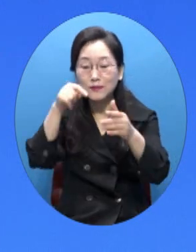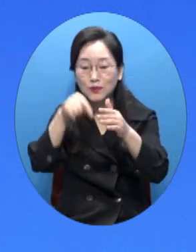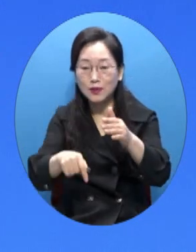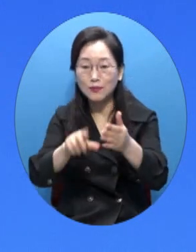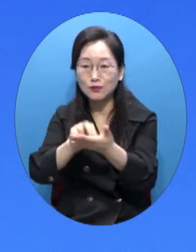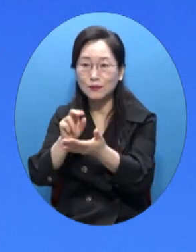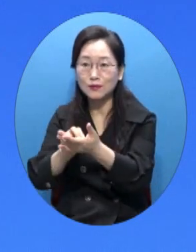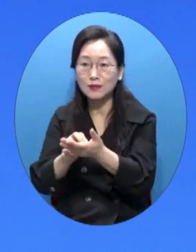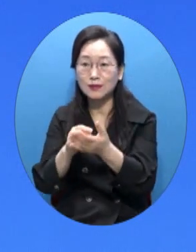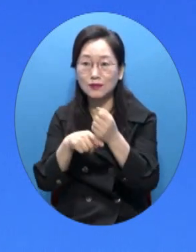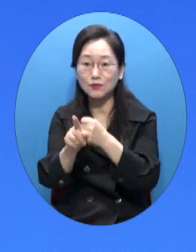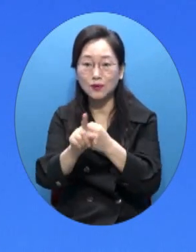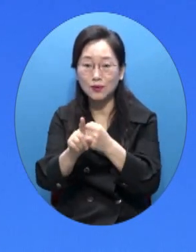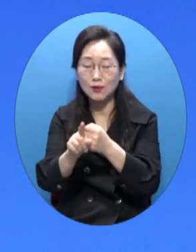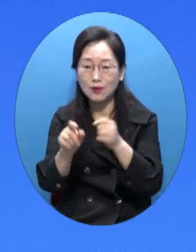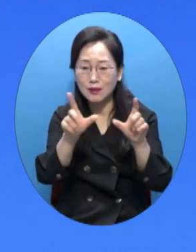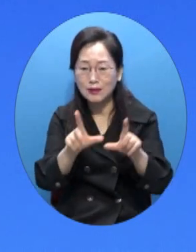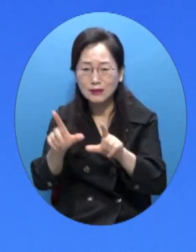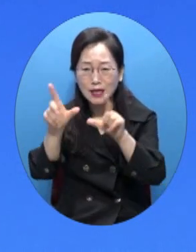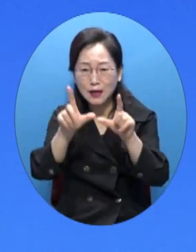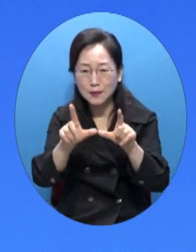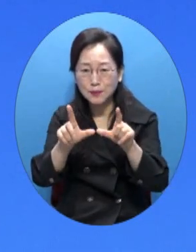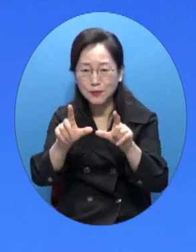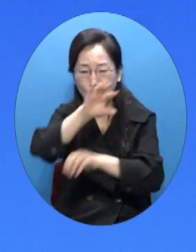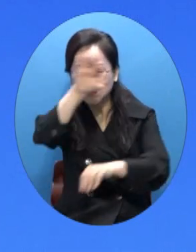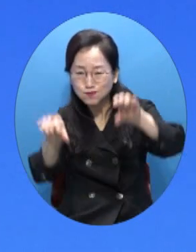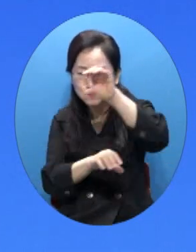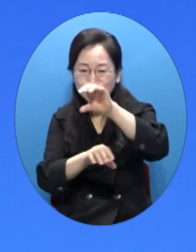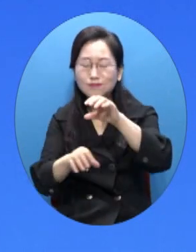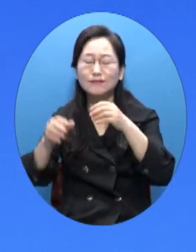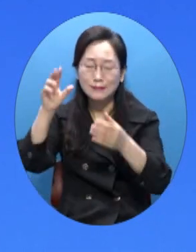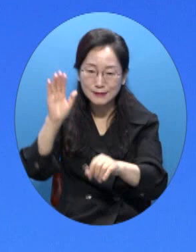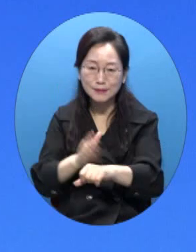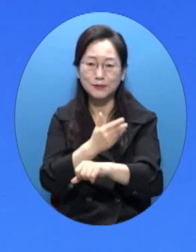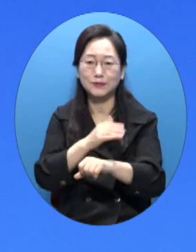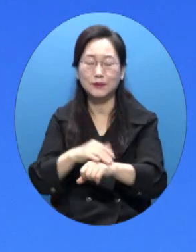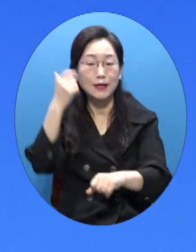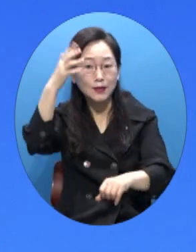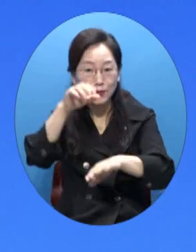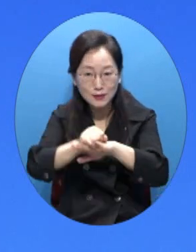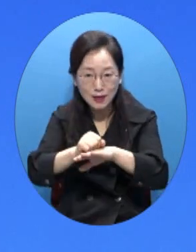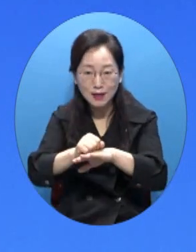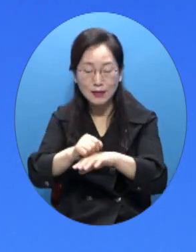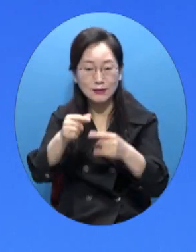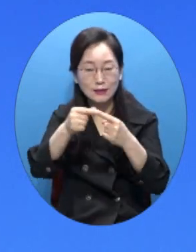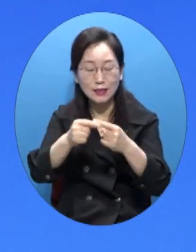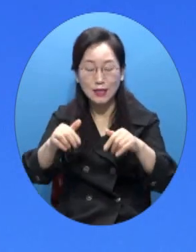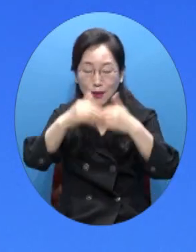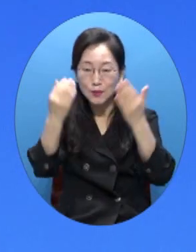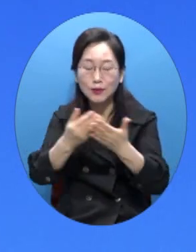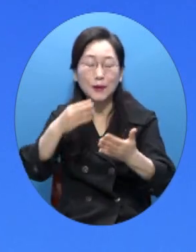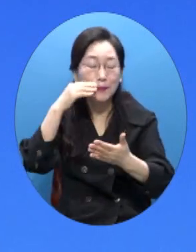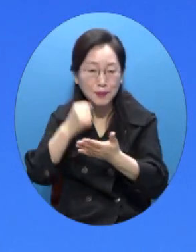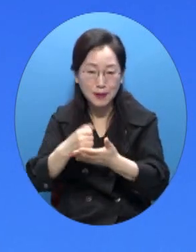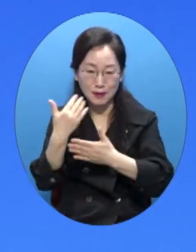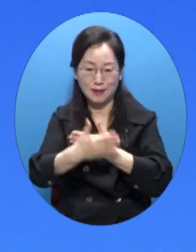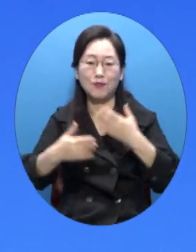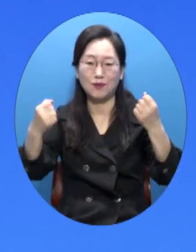있는 것은 이 삶의 순서가 잘못되기 때문에 그렇습니다. 영혼이 잘돼야 범사가 잘되고 강건하게